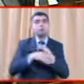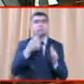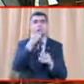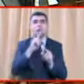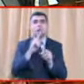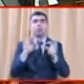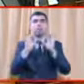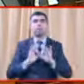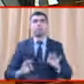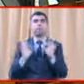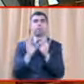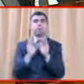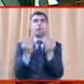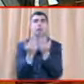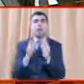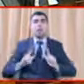نصف ديالهم